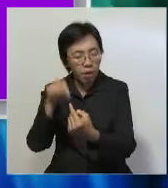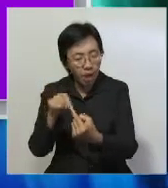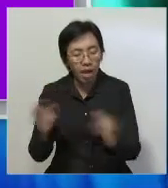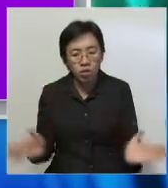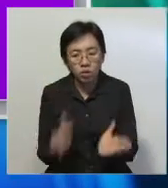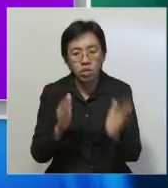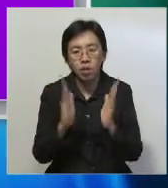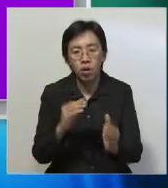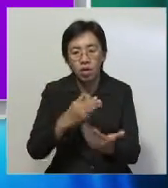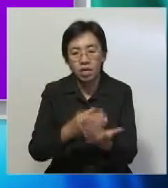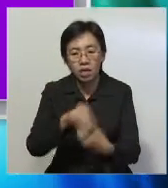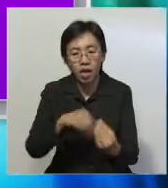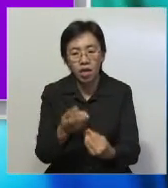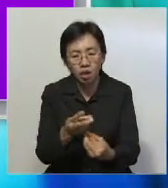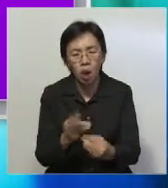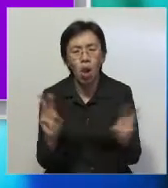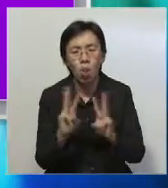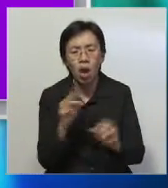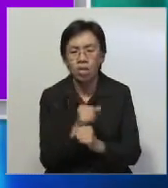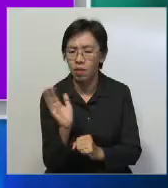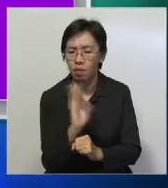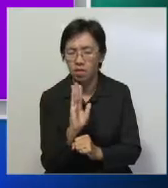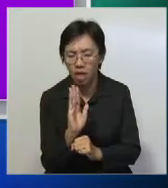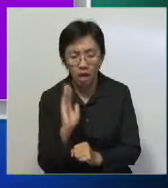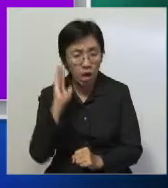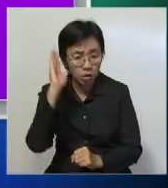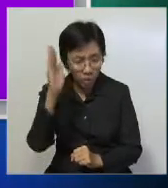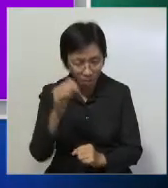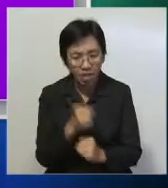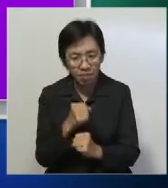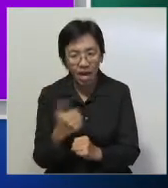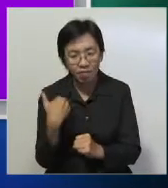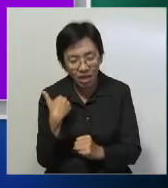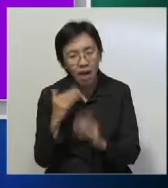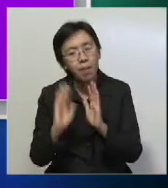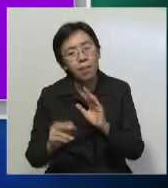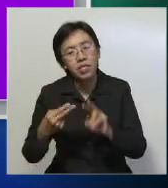างงานสร้างอาชีพให้กับผู้มีรายได้น้อยแล้วก็ผู้ว่างงานได้ถึง 20,000 รายทีเดียวค่ะ